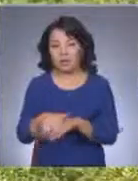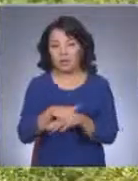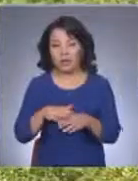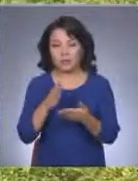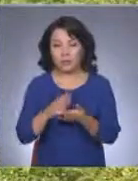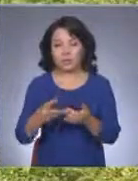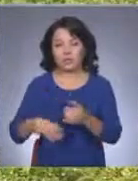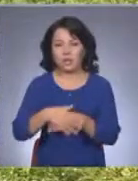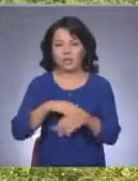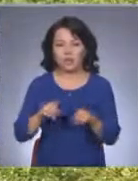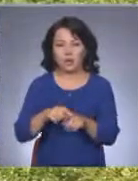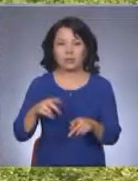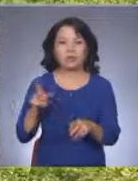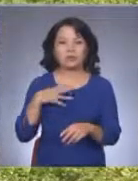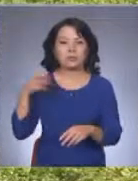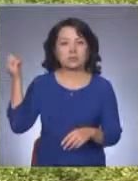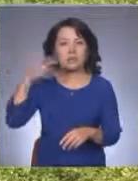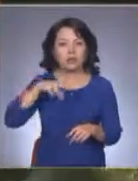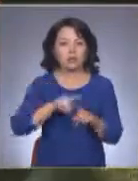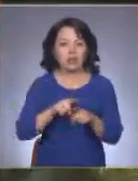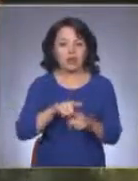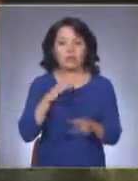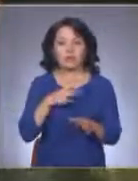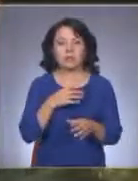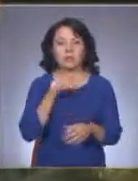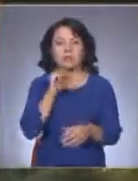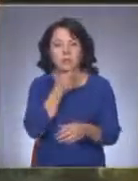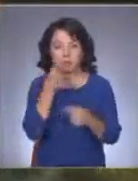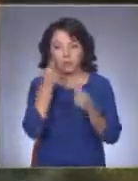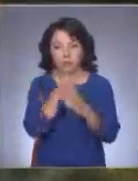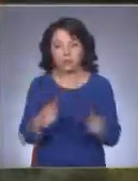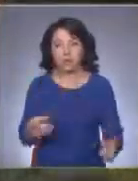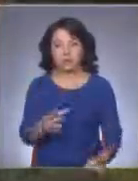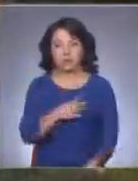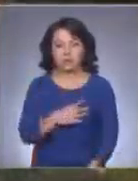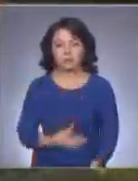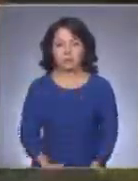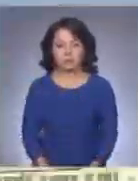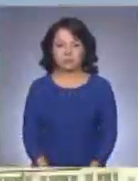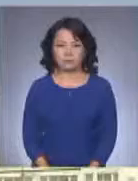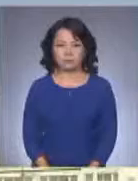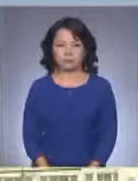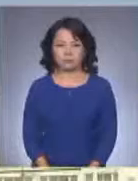билік тұрғындарды жарық пен тіршілік нәрін үнемдеуге шақырып отыр.